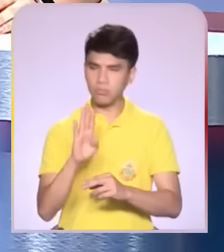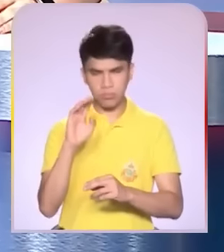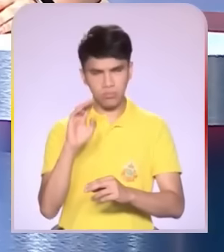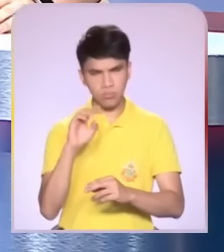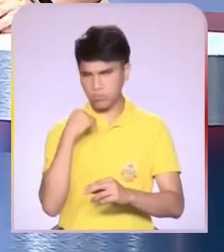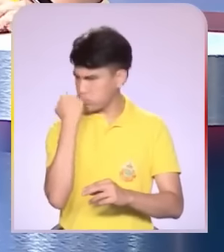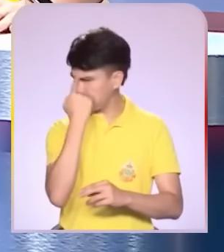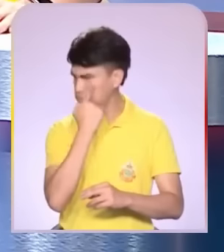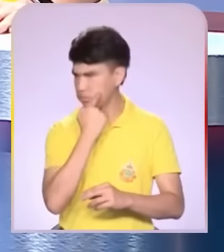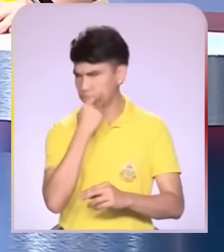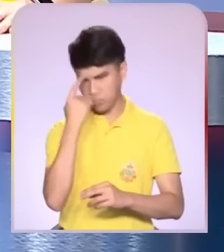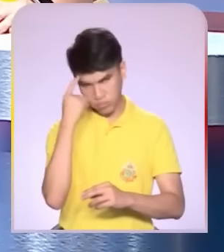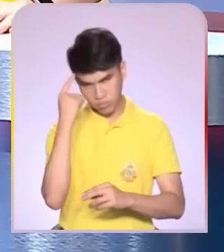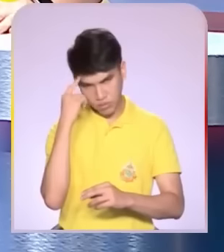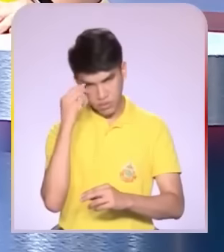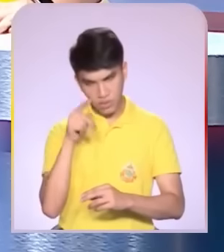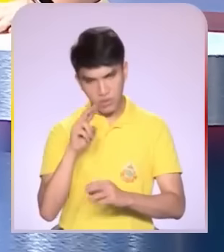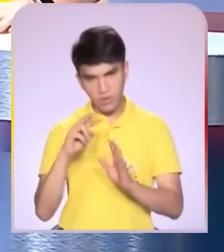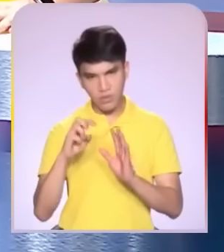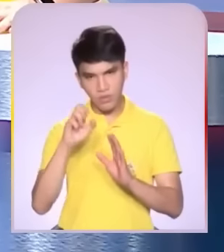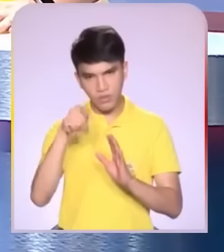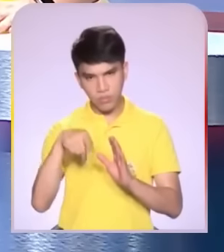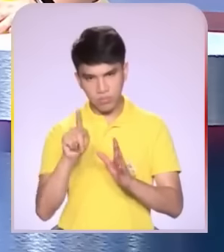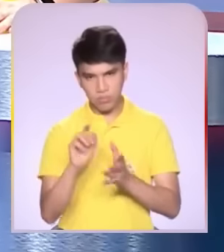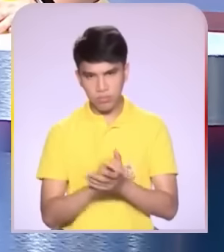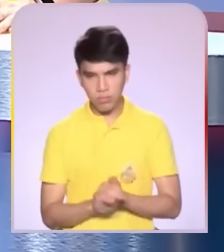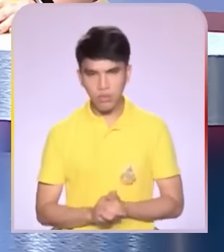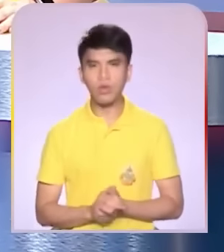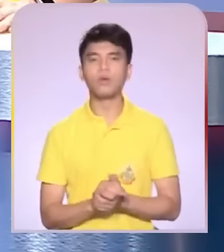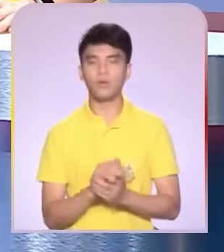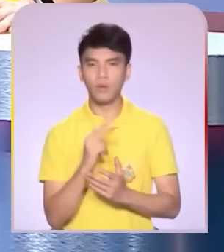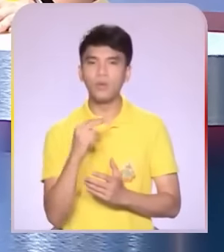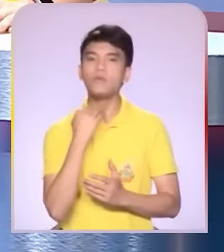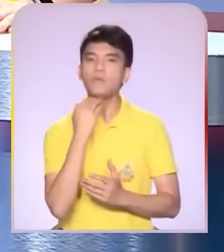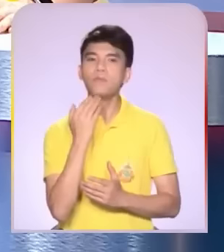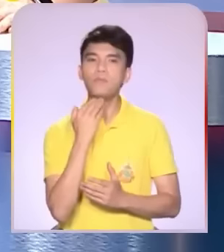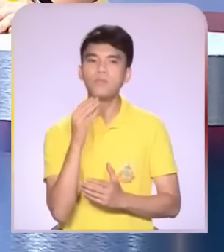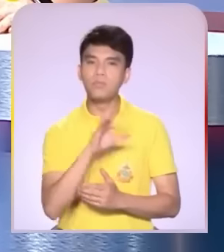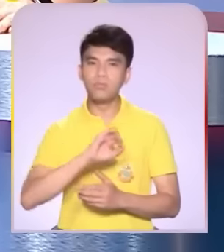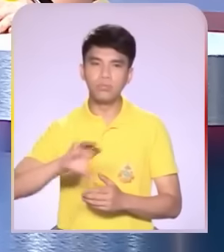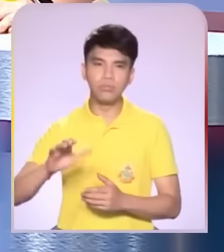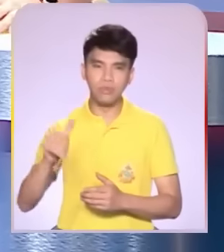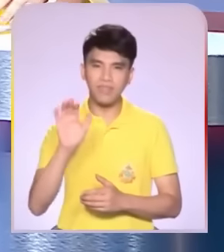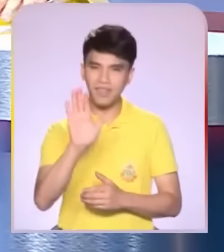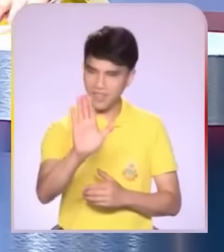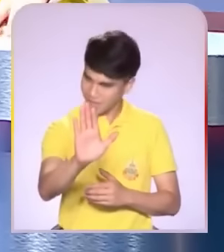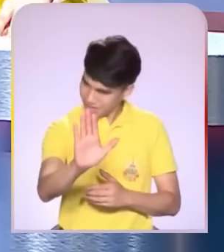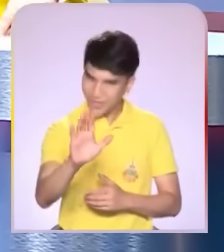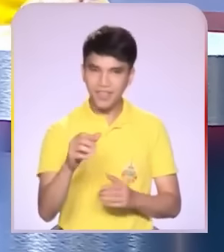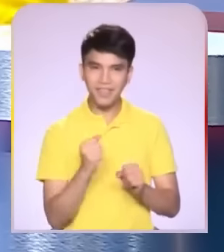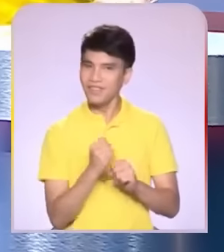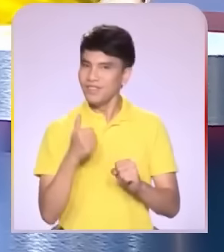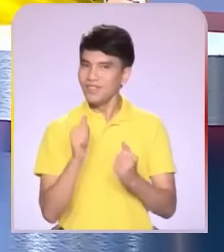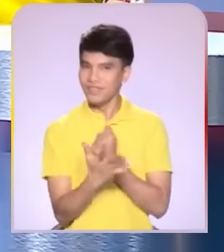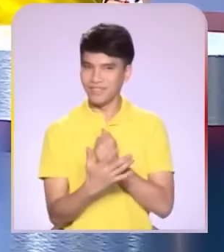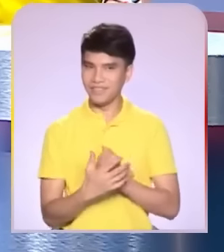นี ่อาจจะมีหลายประทีปก็ได้ เอาเหรอ เ ออลองดูดเสียงที่เซ็นเซอร์ออกไปสิ เดี๋ยวสิทีมงานเราทำไ